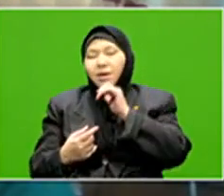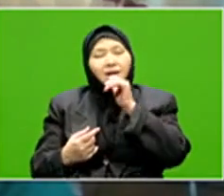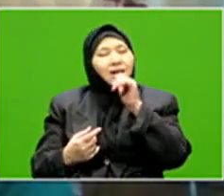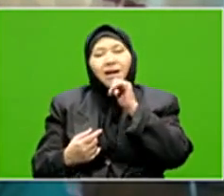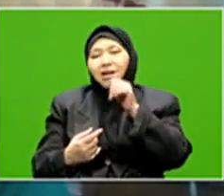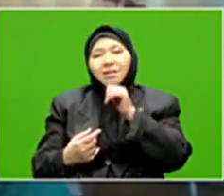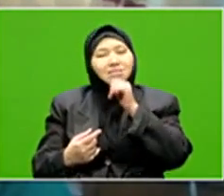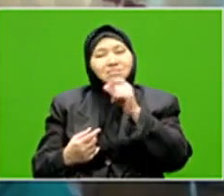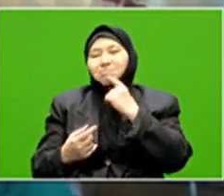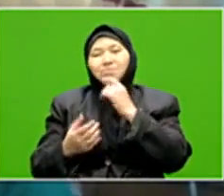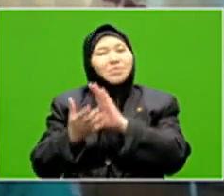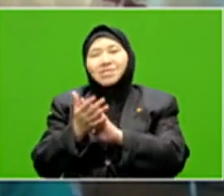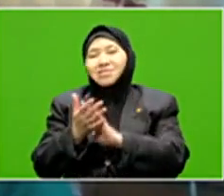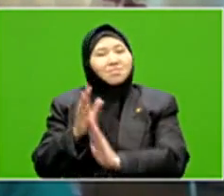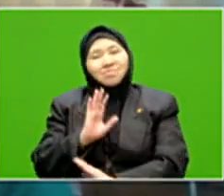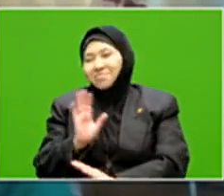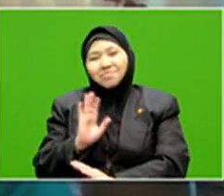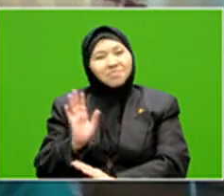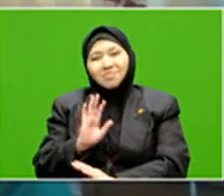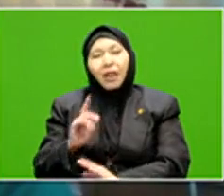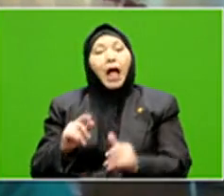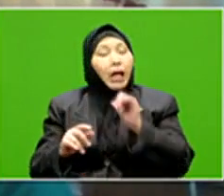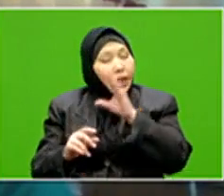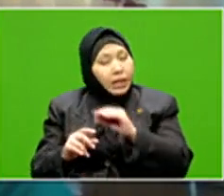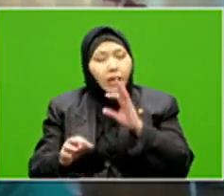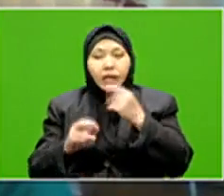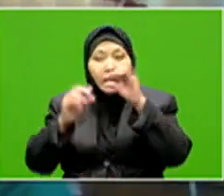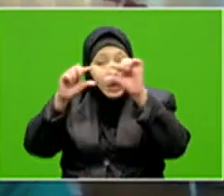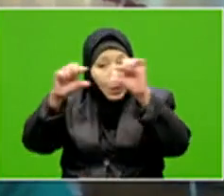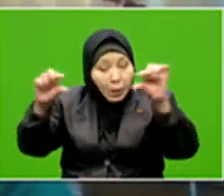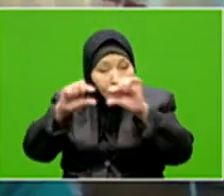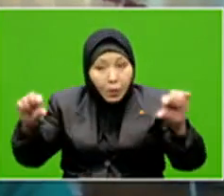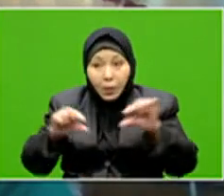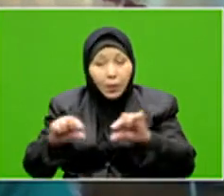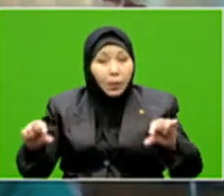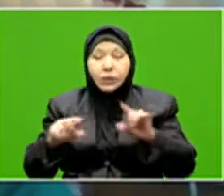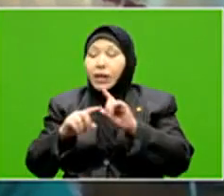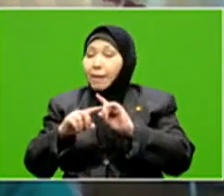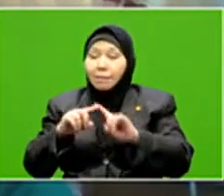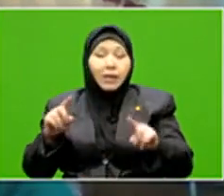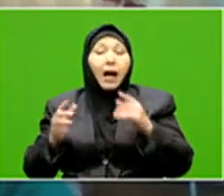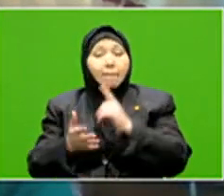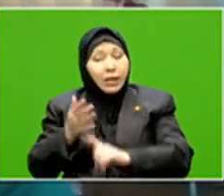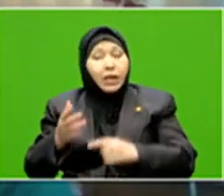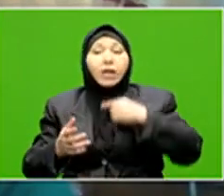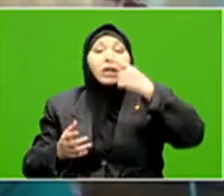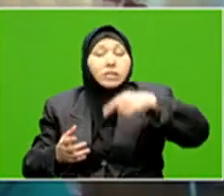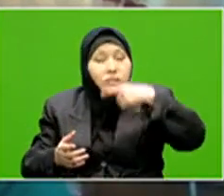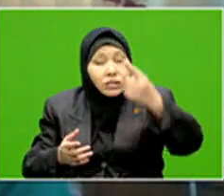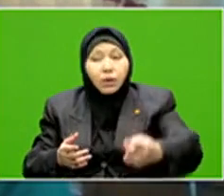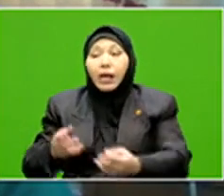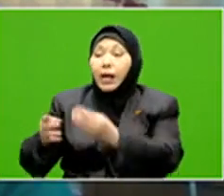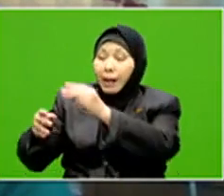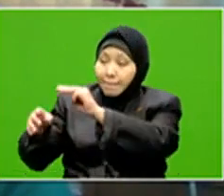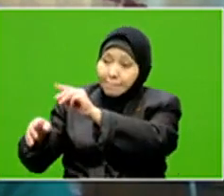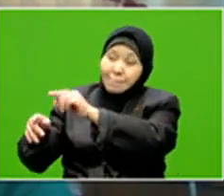berbentuk pujian. Ya? Jangan bila mana disebutkan baik-baik, kita ingat orang puji. Tak. Tetapi apa yang diungkapkan oleh mereka sebenarnya